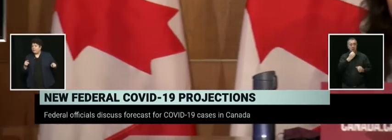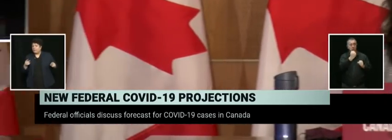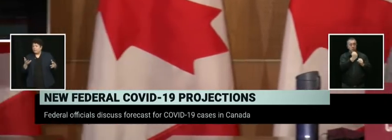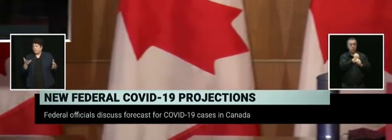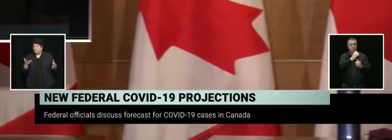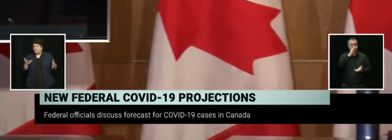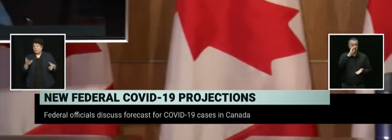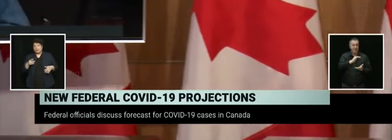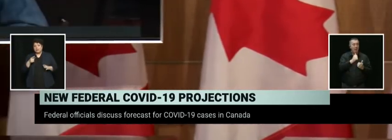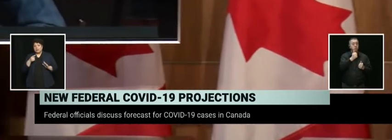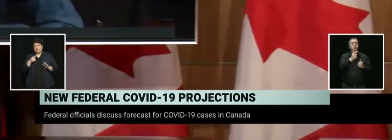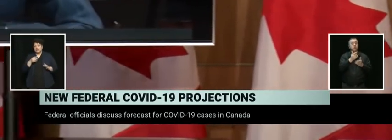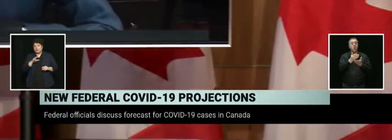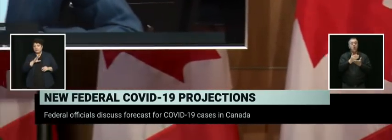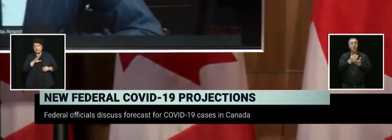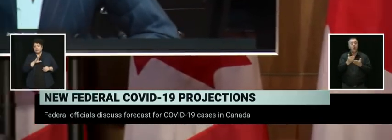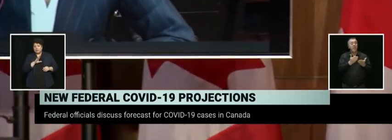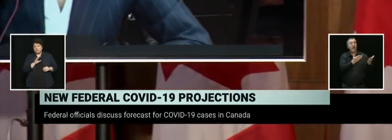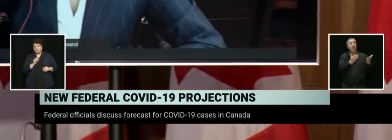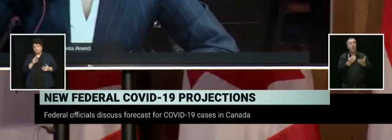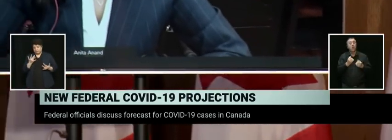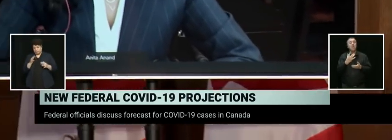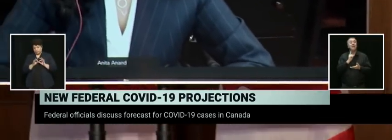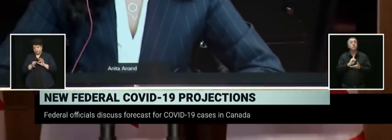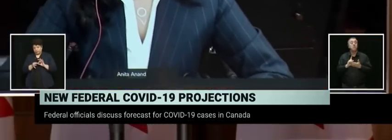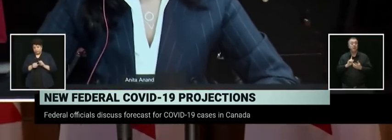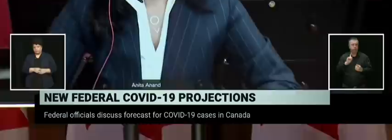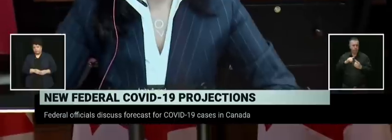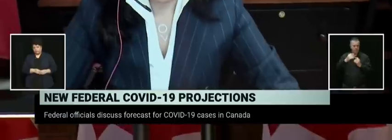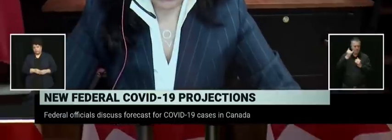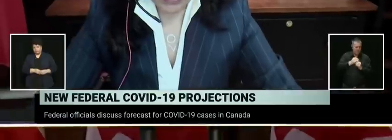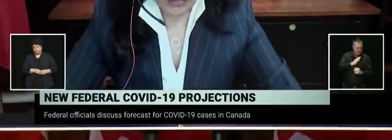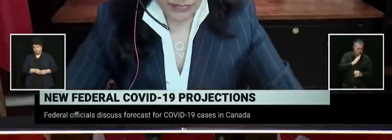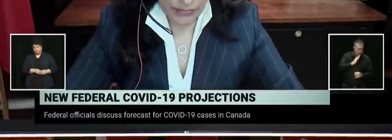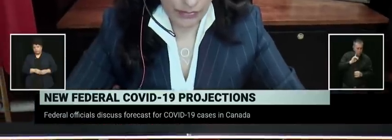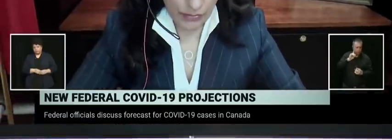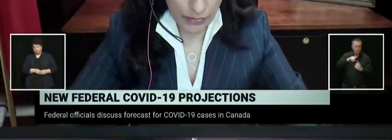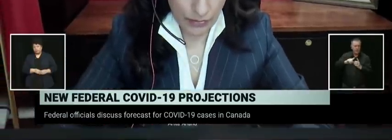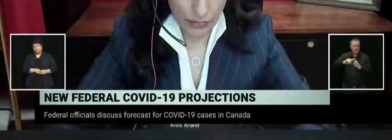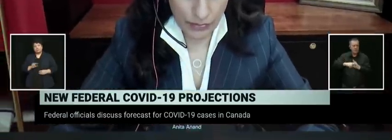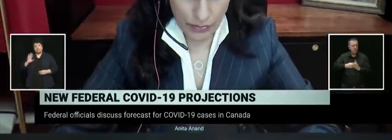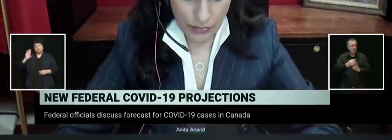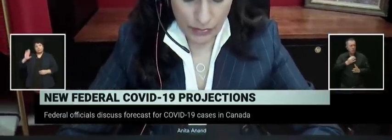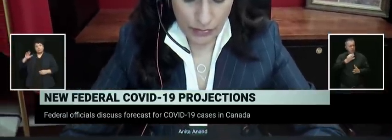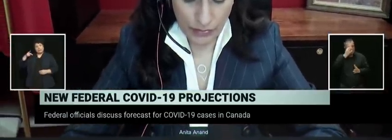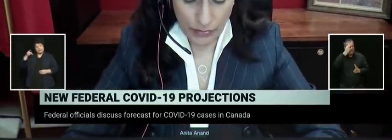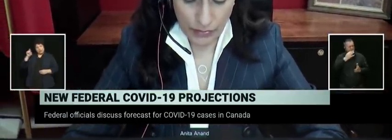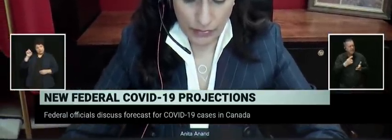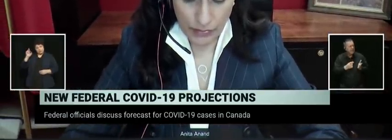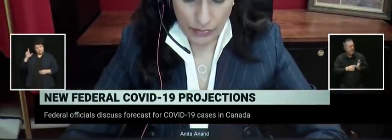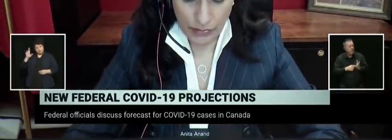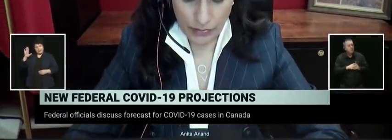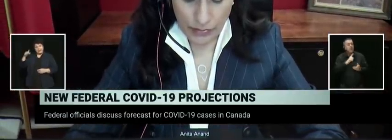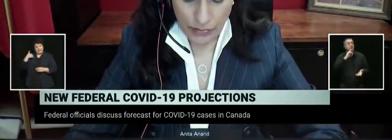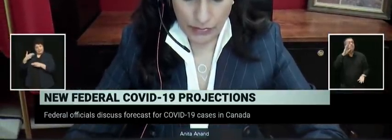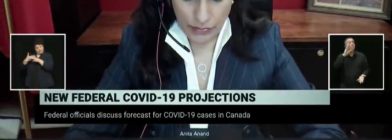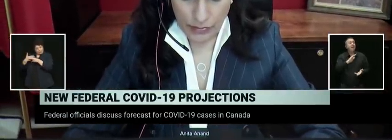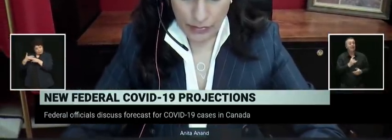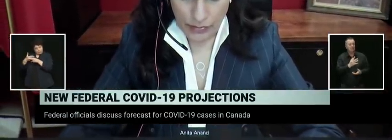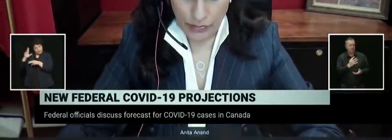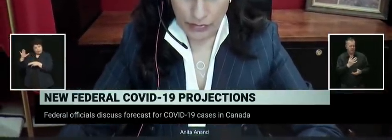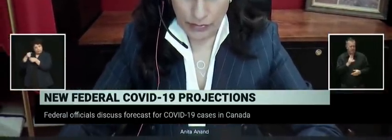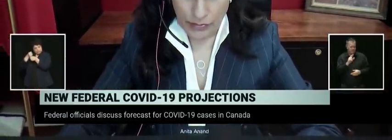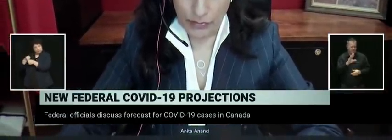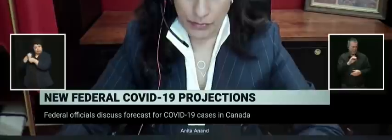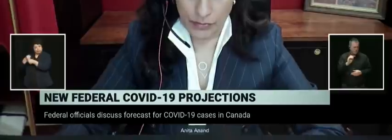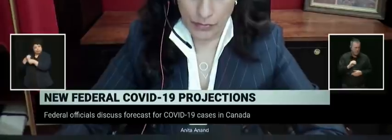semaines? Est-ce que c'est jusqu'à la fin janvier, jusqu'à début février? Et on part d'une baisse d'environ combien? Là, 25 50 75